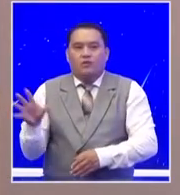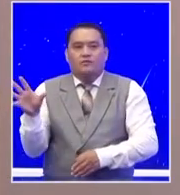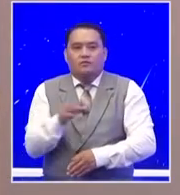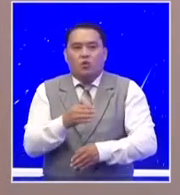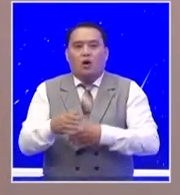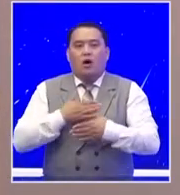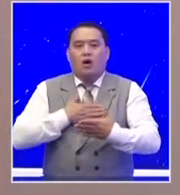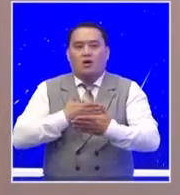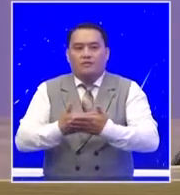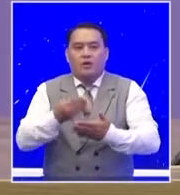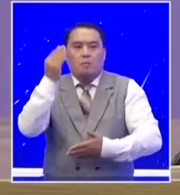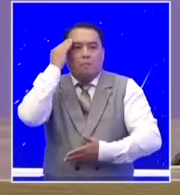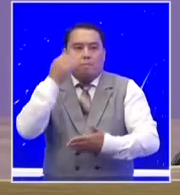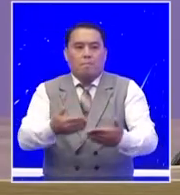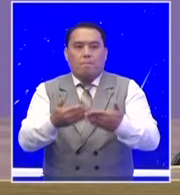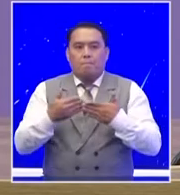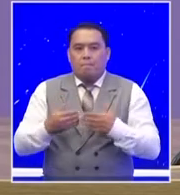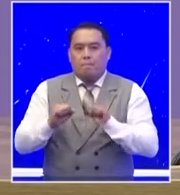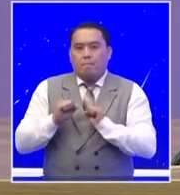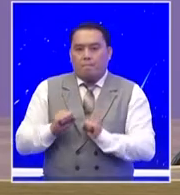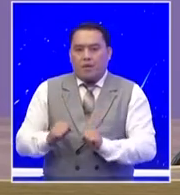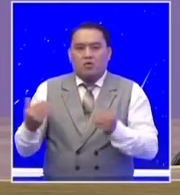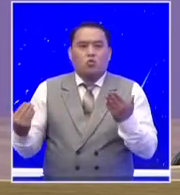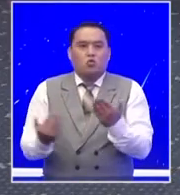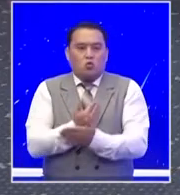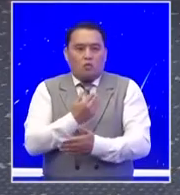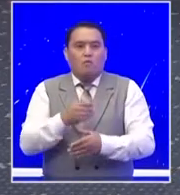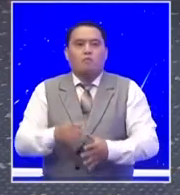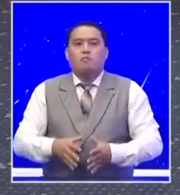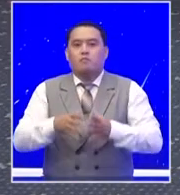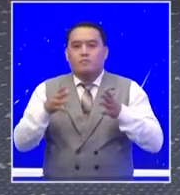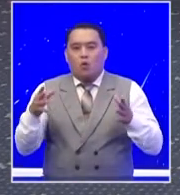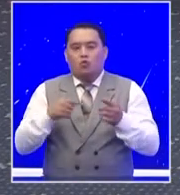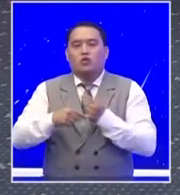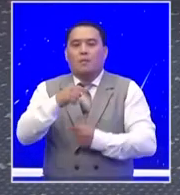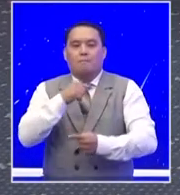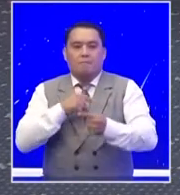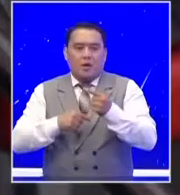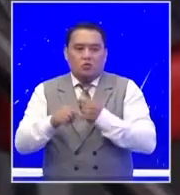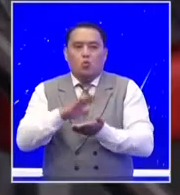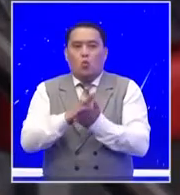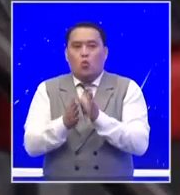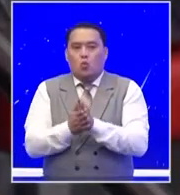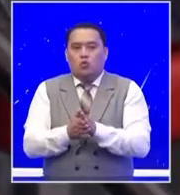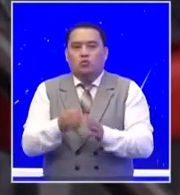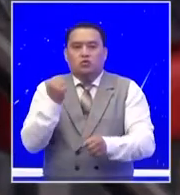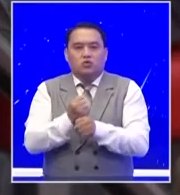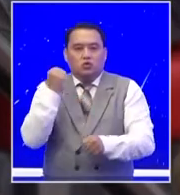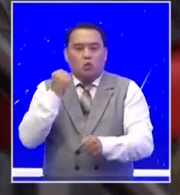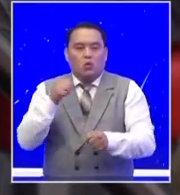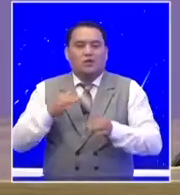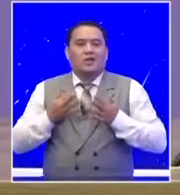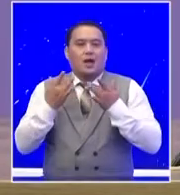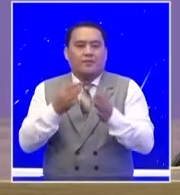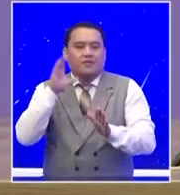благодаря оперативно принятым мерам, в связи с чем новое послабление коснется большей части объектов предпринимательства, но при условии соблюдения строгих санитарных